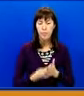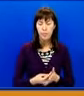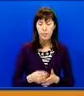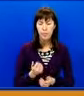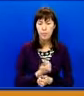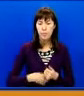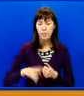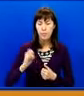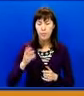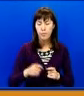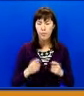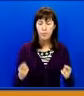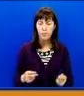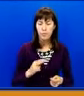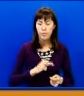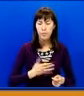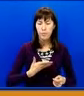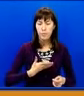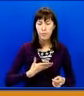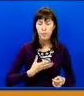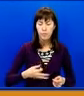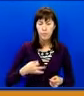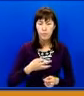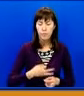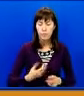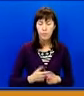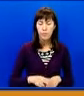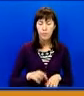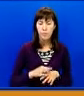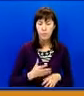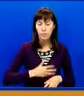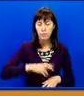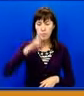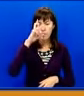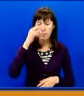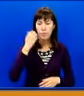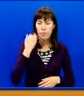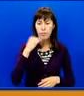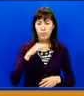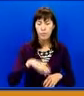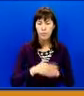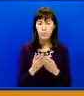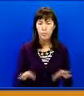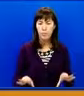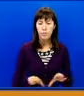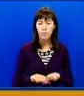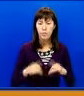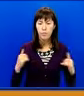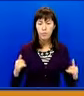лидером нации, откроют перед нашим народом новые горизонты, которые выведут нашу страну на качественно новый уровень